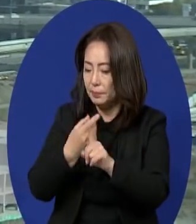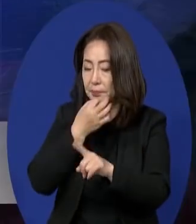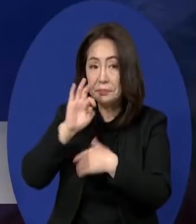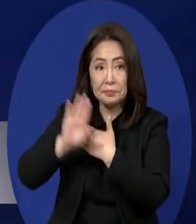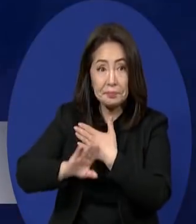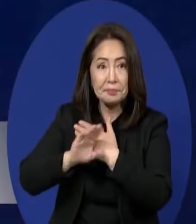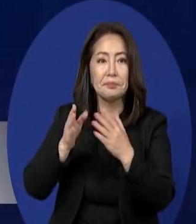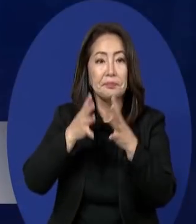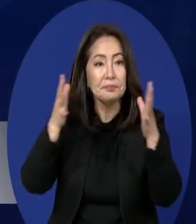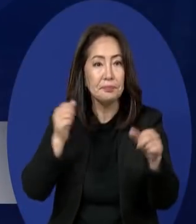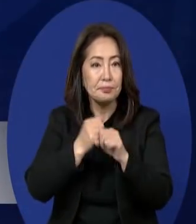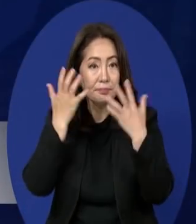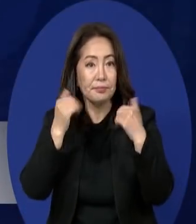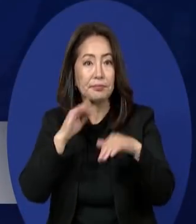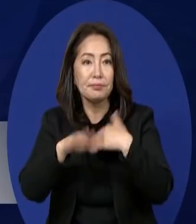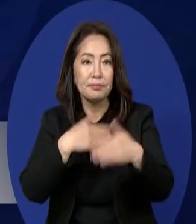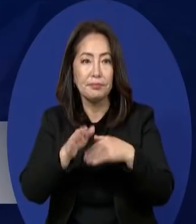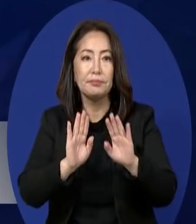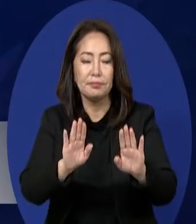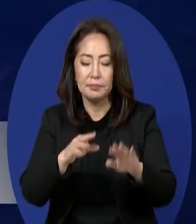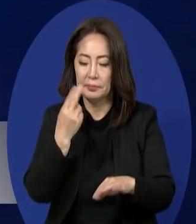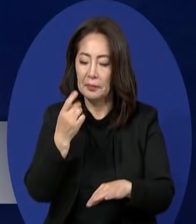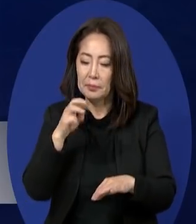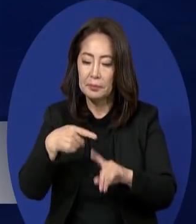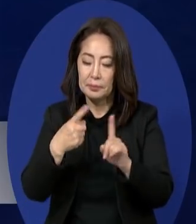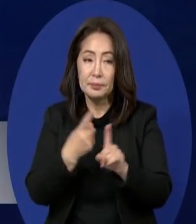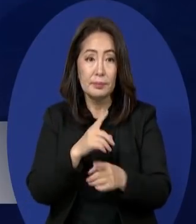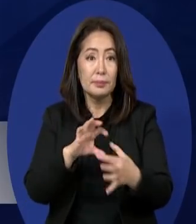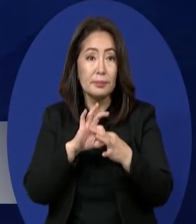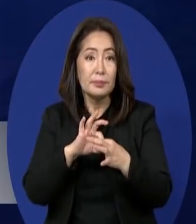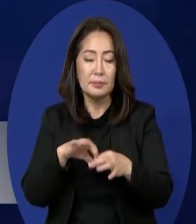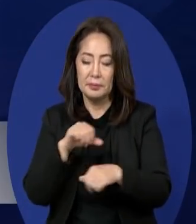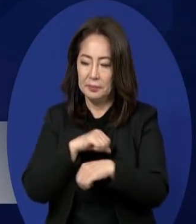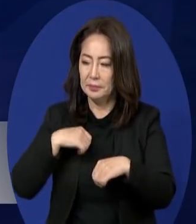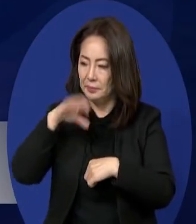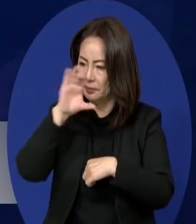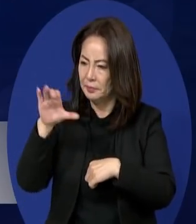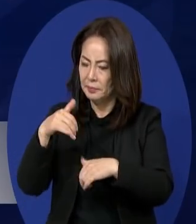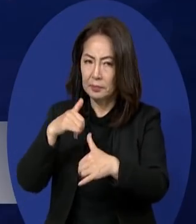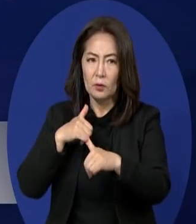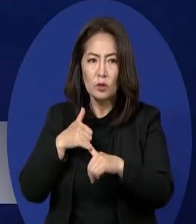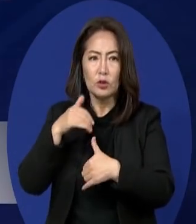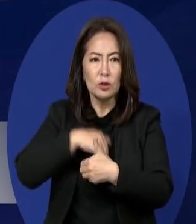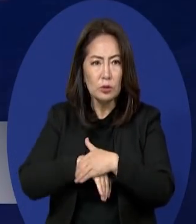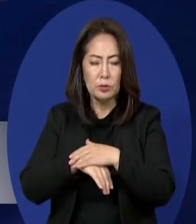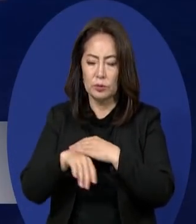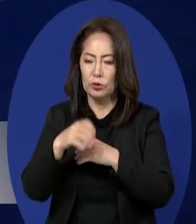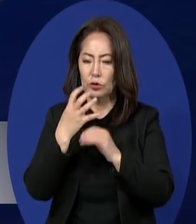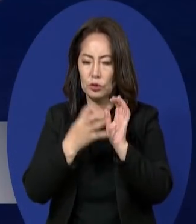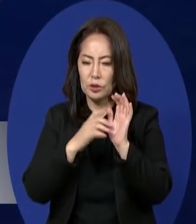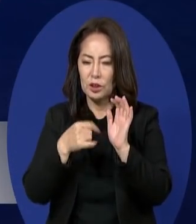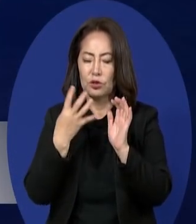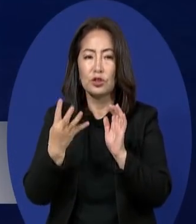хүрээнд зохион байгуулж байна. Цахим гэмтрэгийн улмаас иргэн аж ахуй нэгж байгуулгад учирсан хохирол 2018 онд 9.9